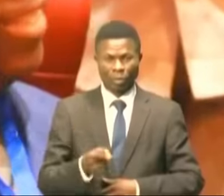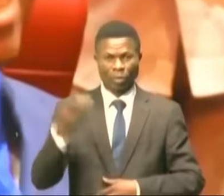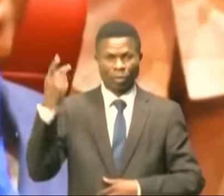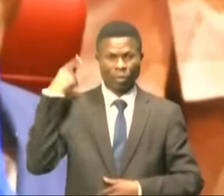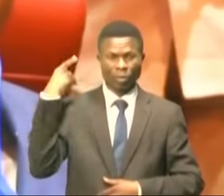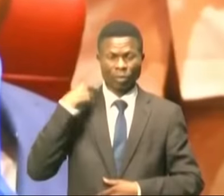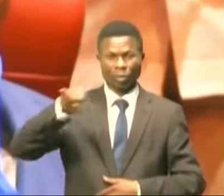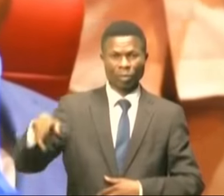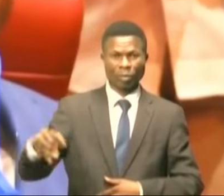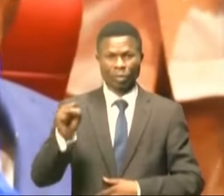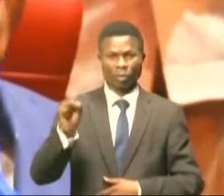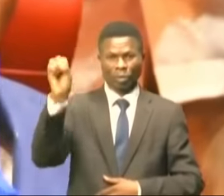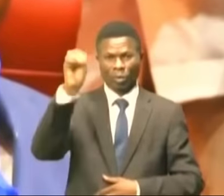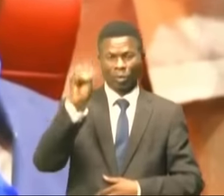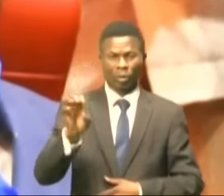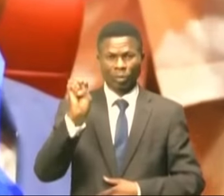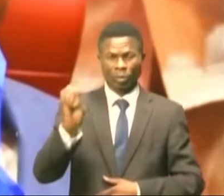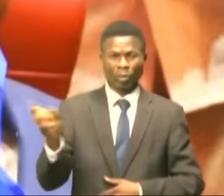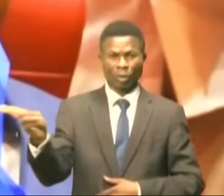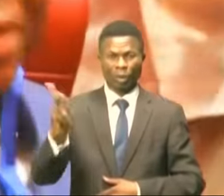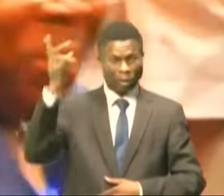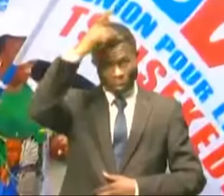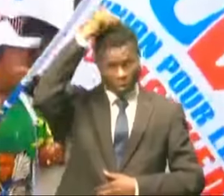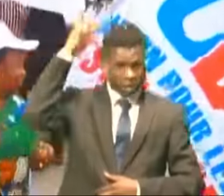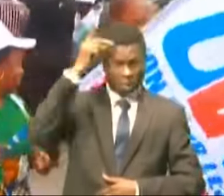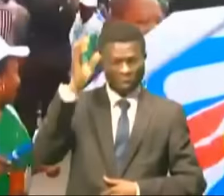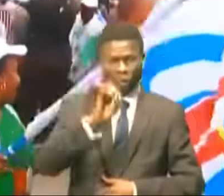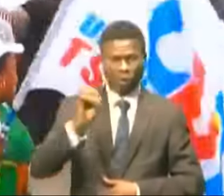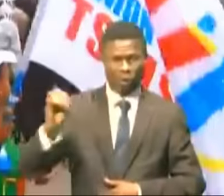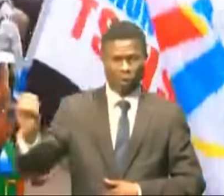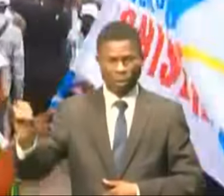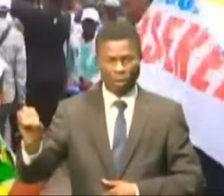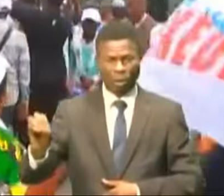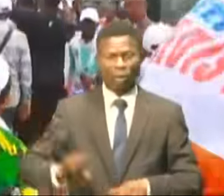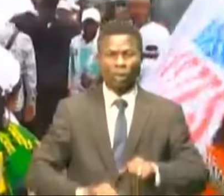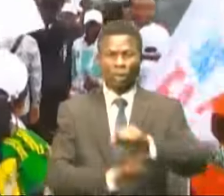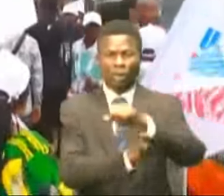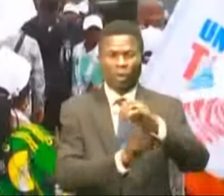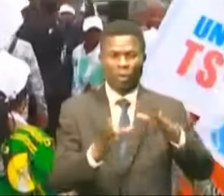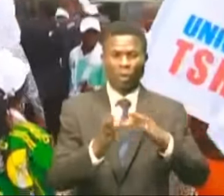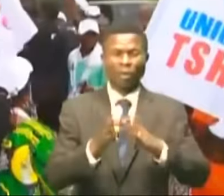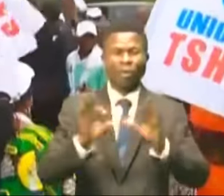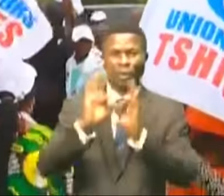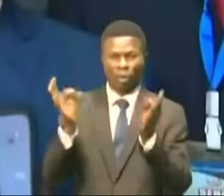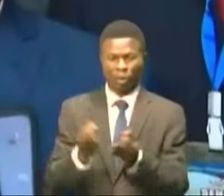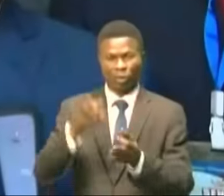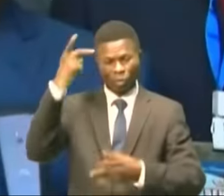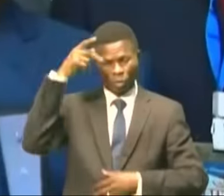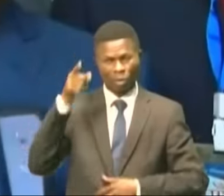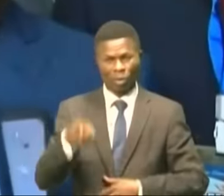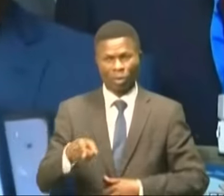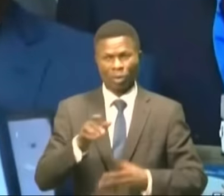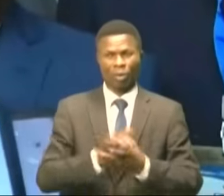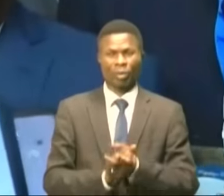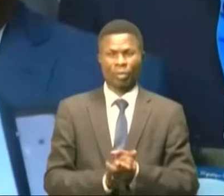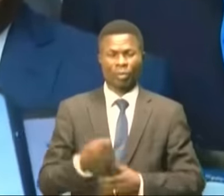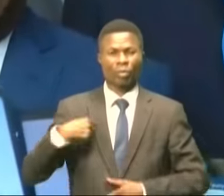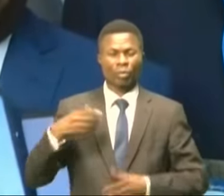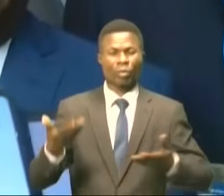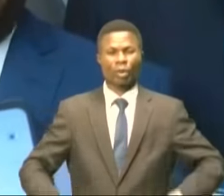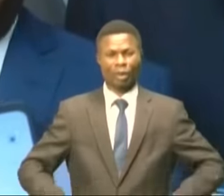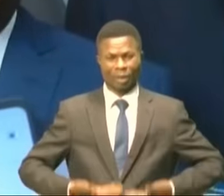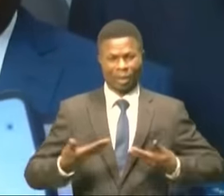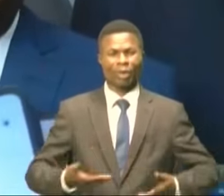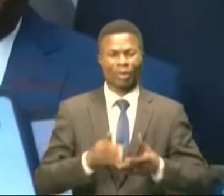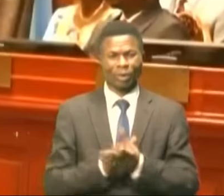José Kalalawa Kalala du Kasaï oriental qui s'est fait accompagner de sa famille politique. Je suis heureux d'avoir